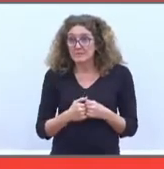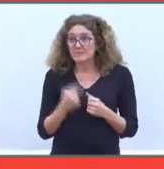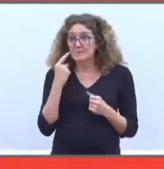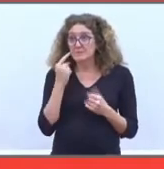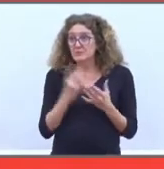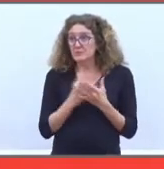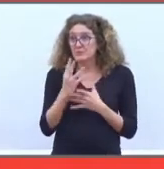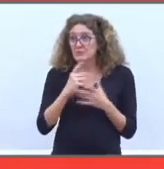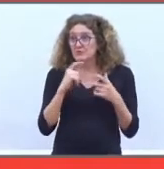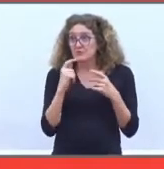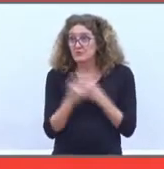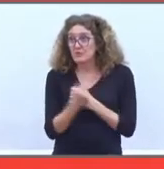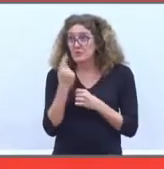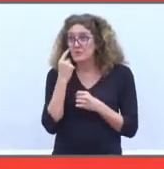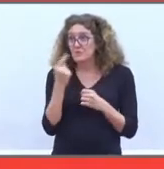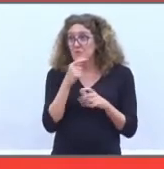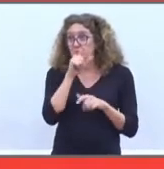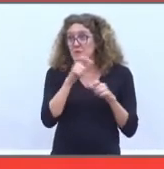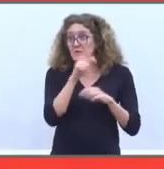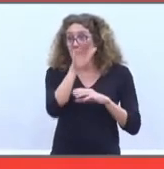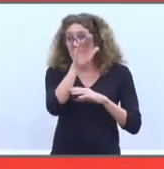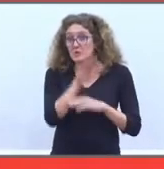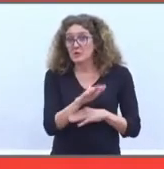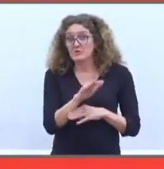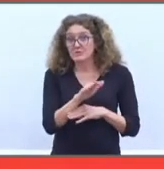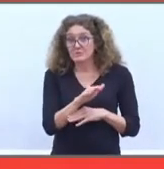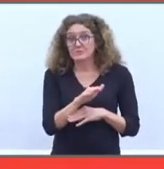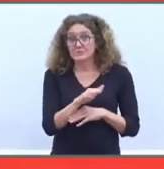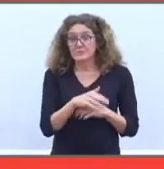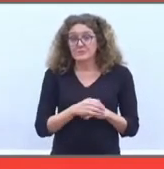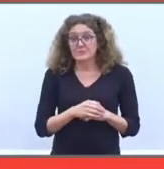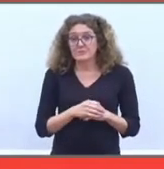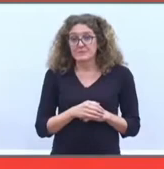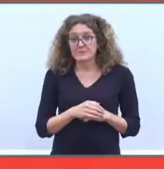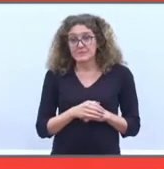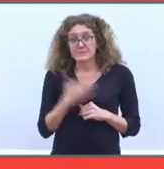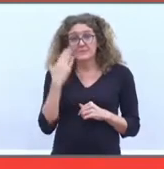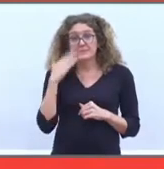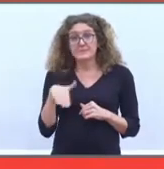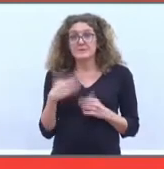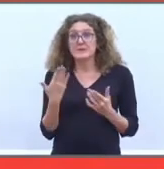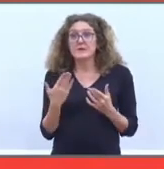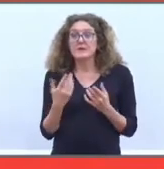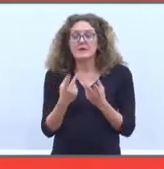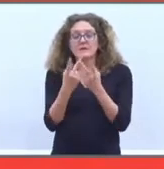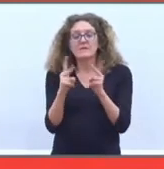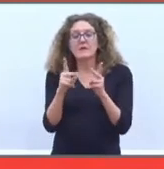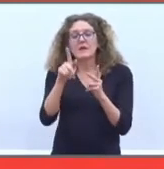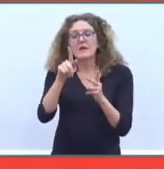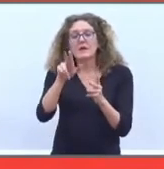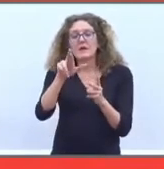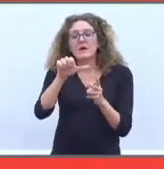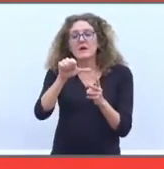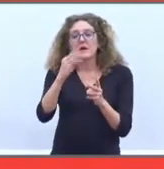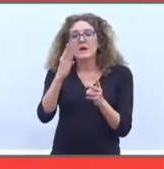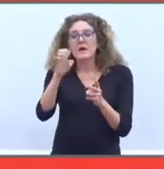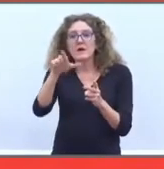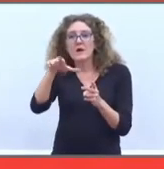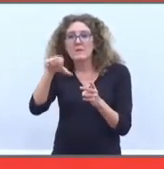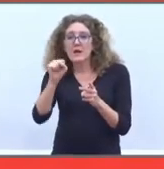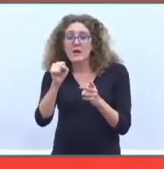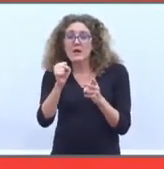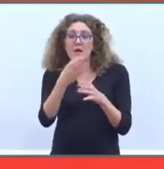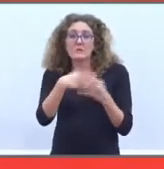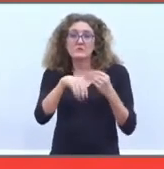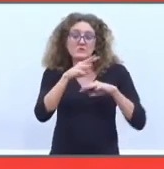aussi de protection face aux vulnérabilités. Et on sait que les communes de Grabel, enfin, toute la Mosson, c'est aussi un